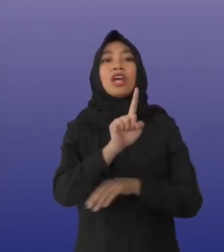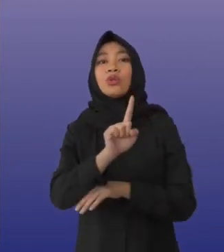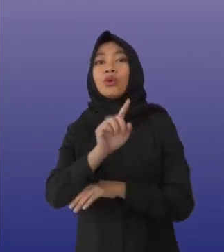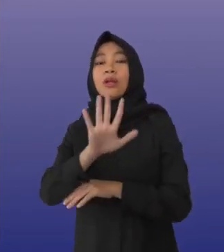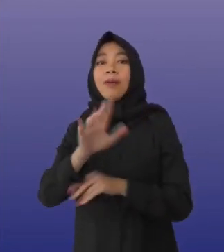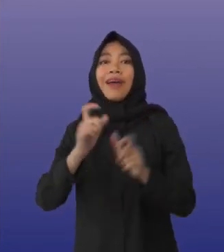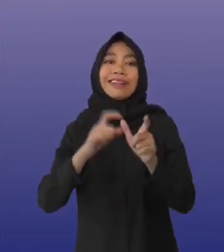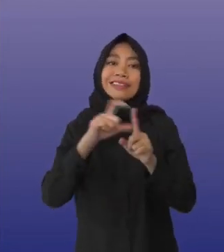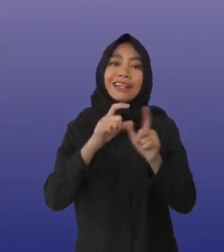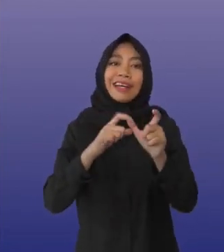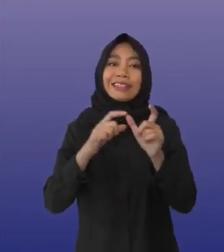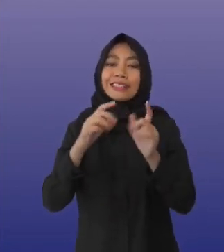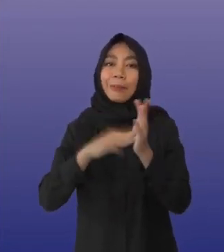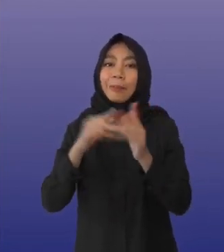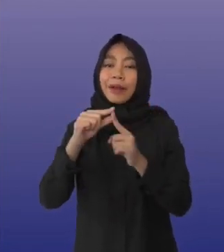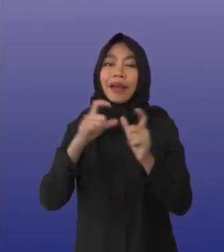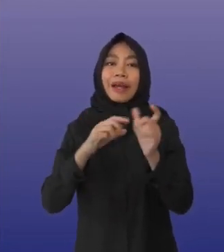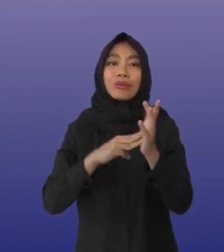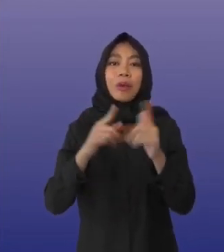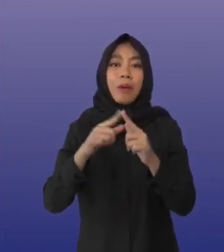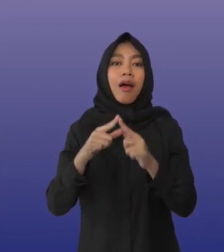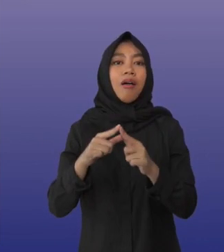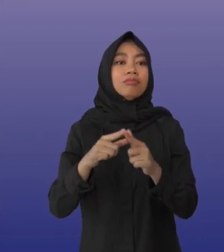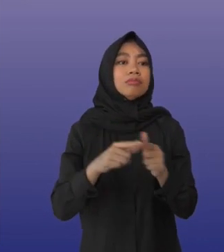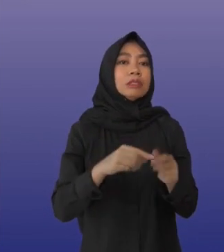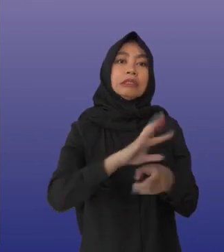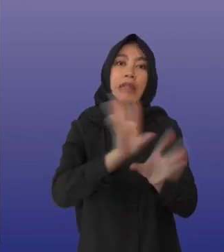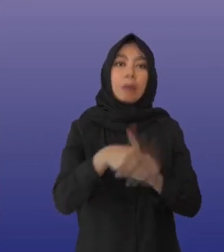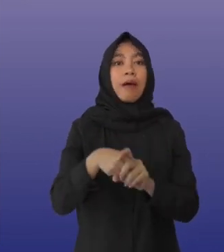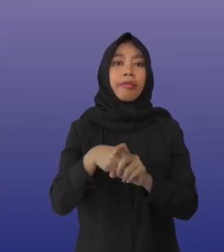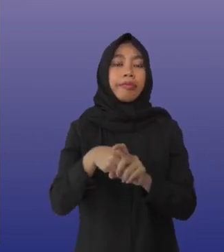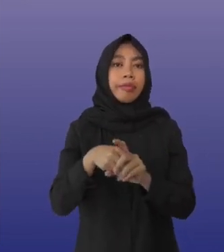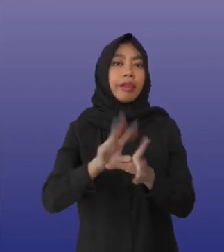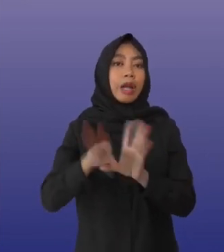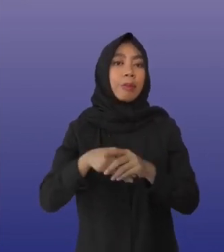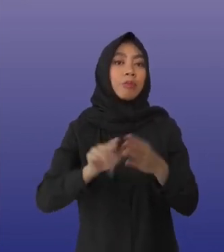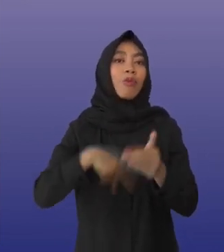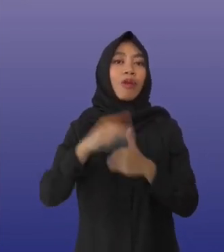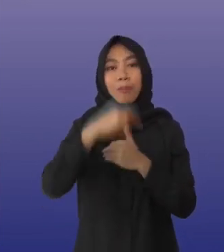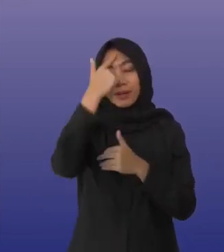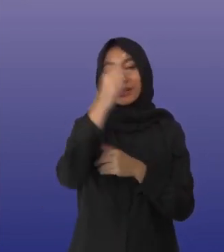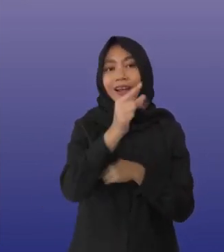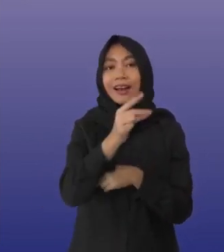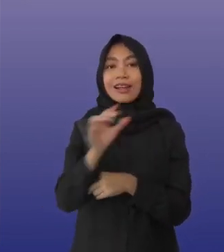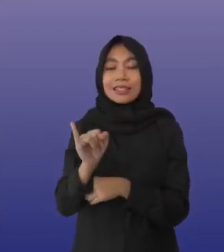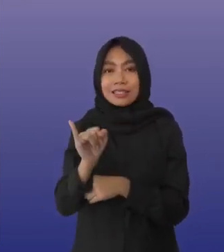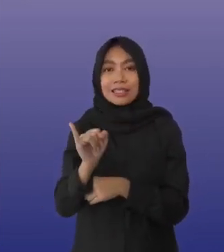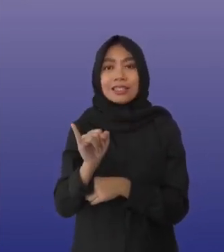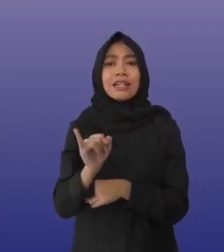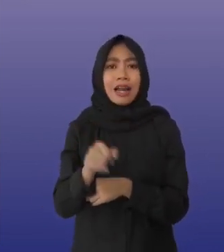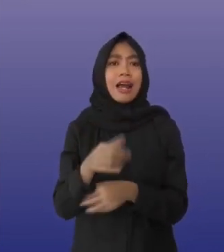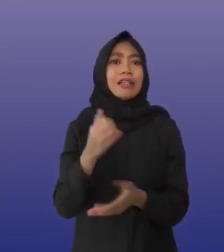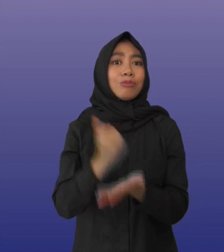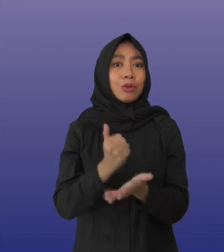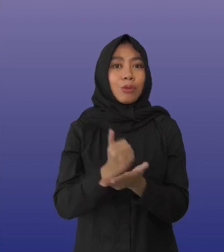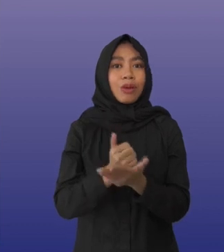SD, SMP, dan SMA yang sudah ikut berpartisipasi dalam program tersebut. Bahkan di situ diperlihatkan